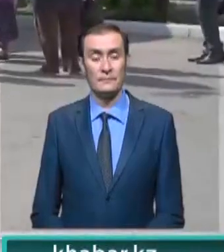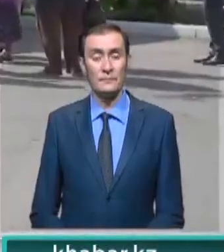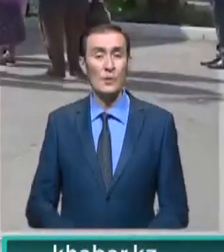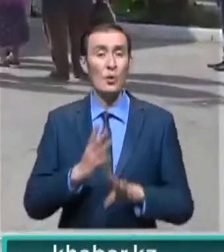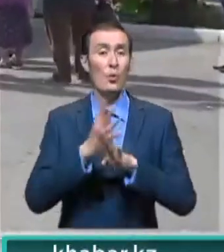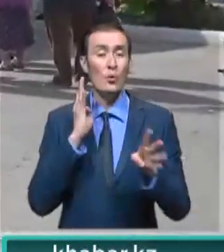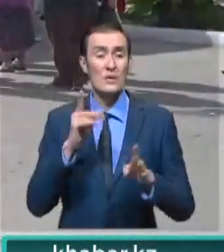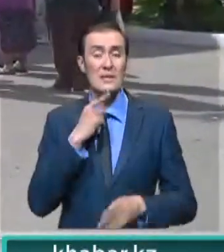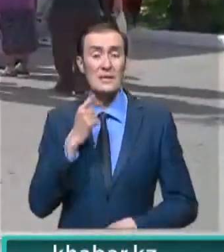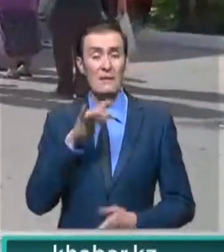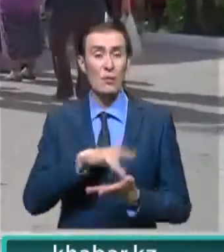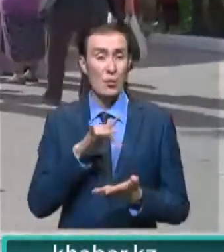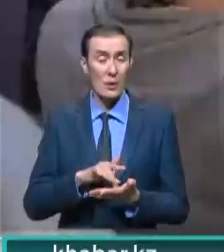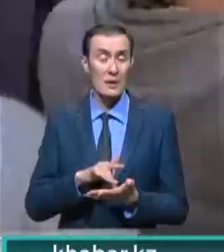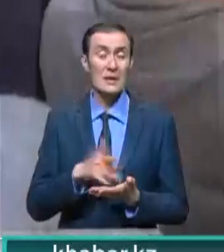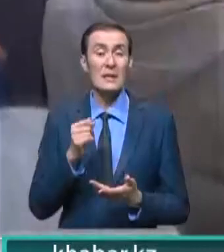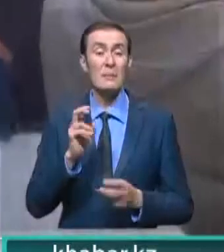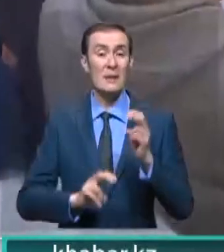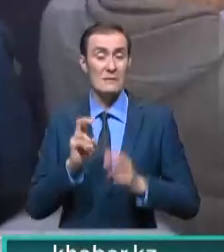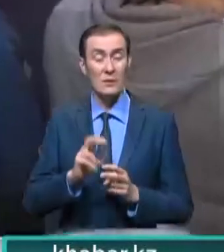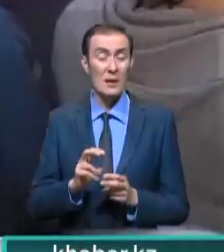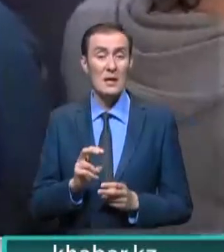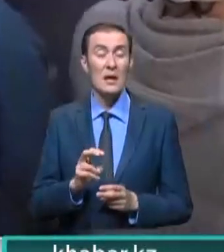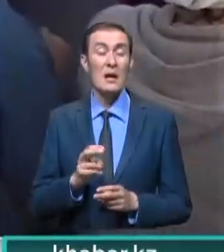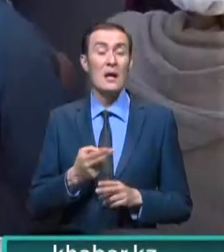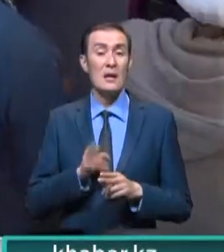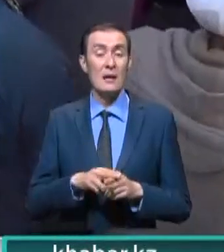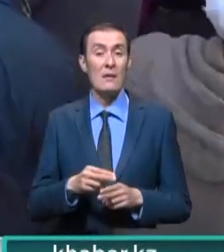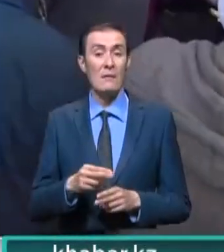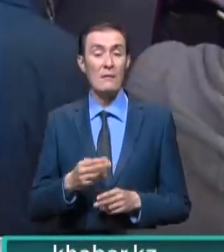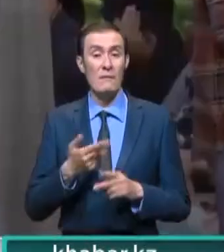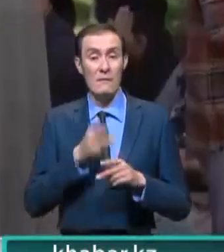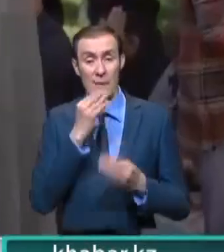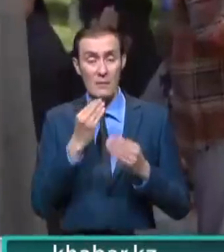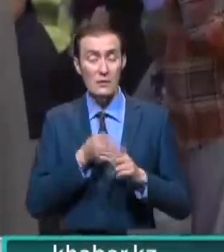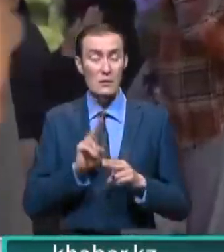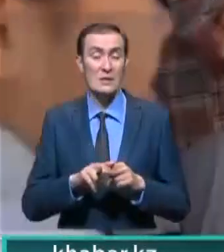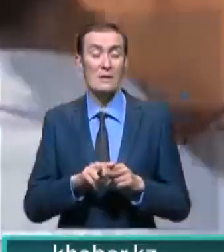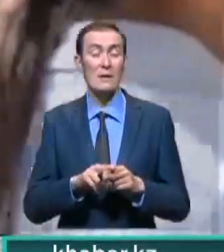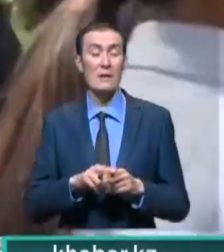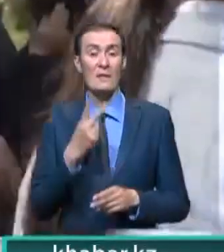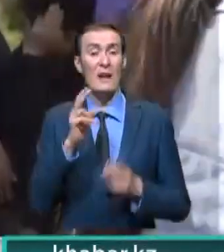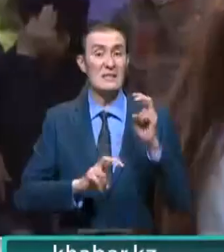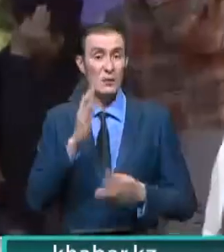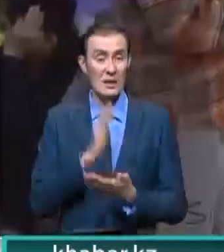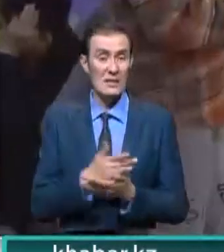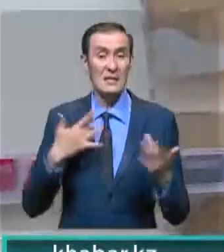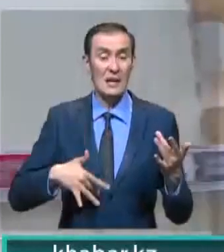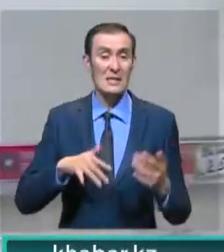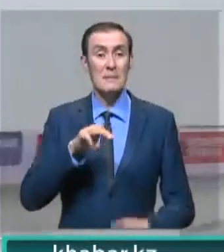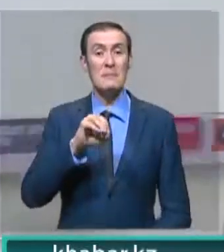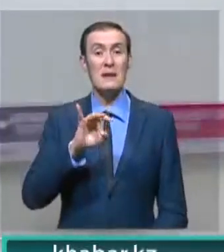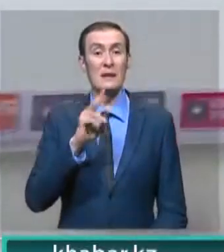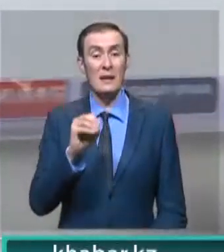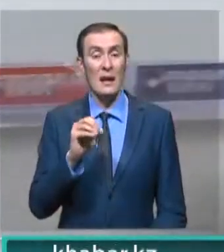Очереди за сахаром в городе, где этот самый продукт производят, один из парадоксов нашего времени. В регионе действуют целых 2 завода – Тарасский и